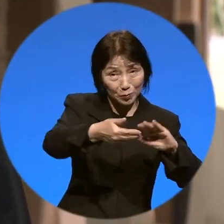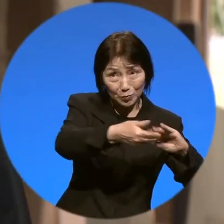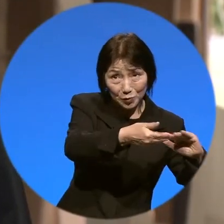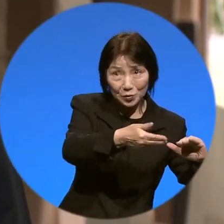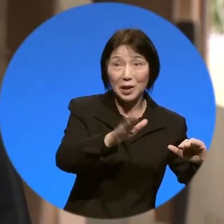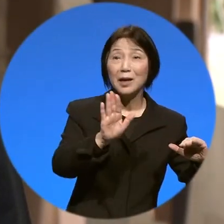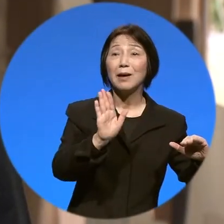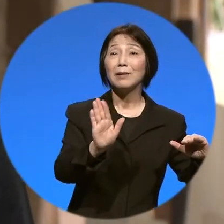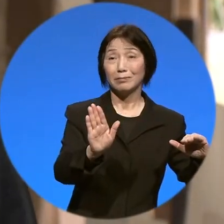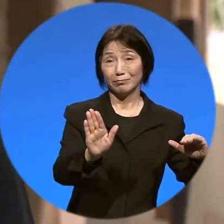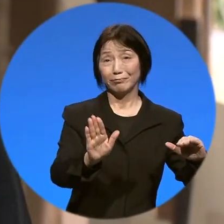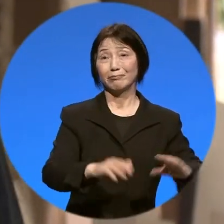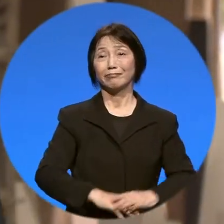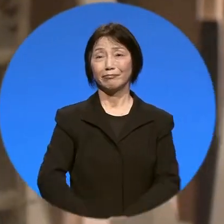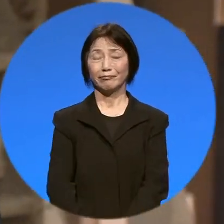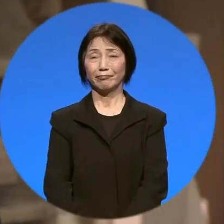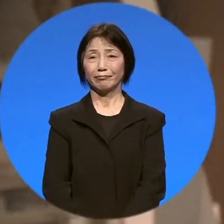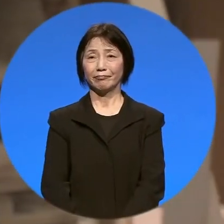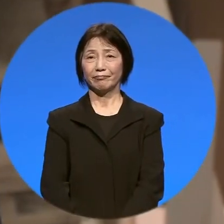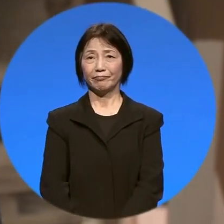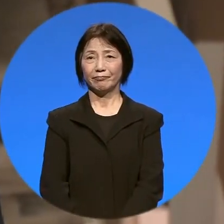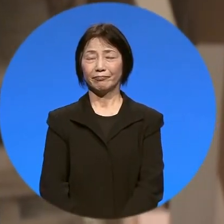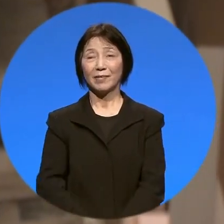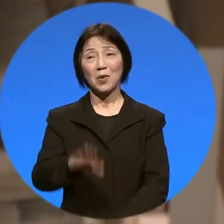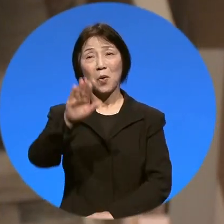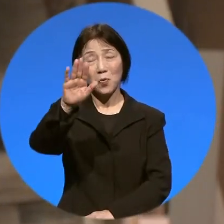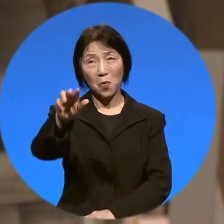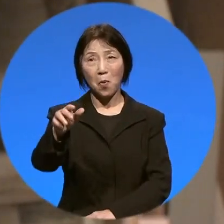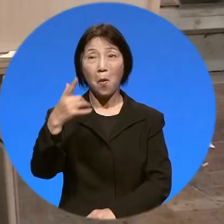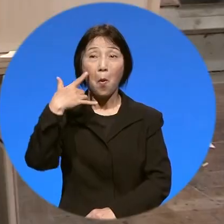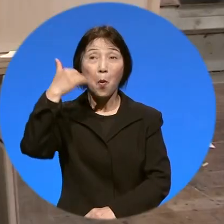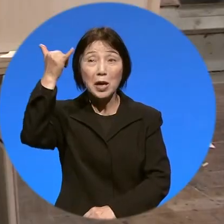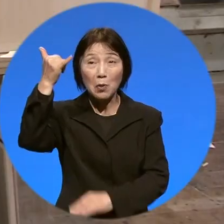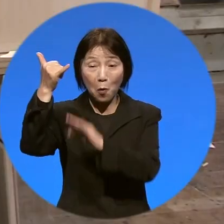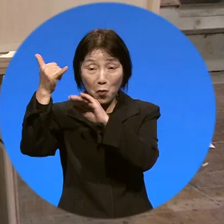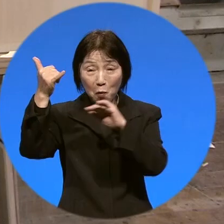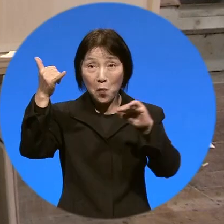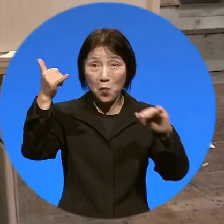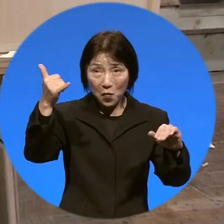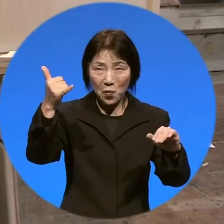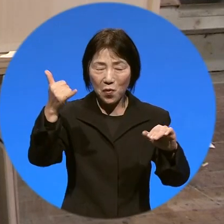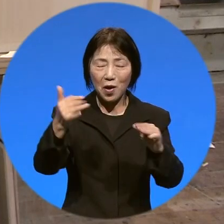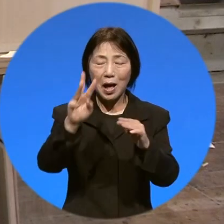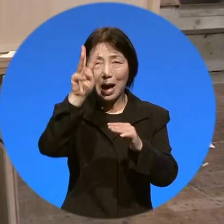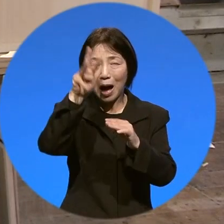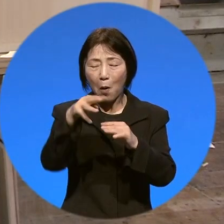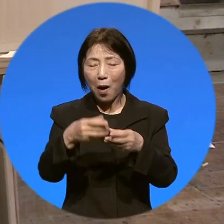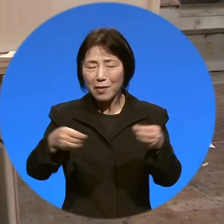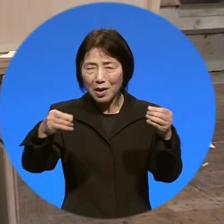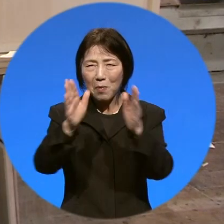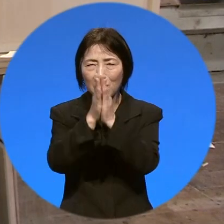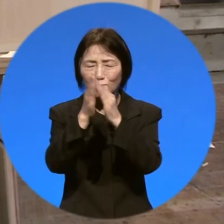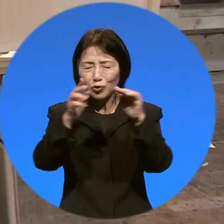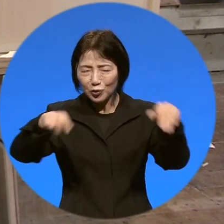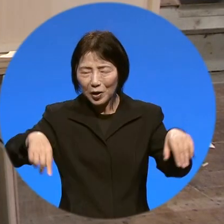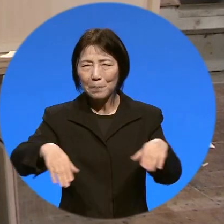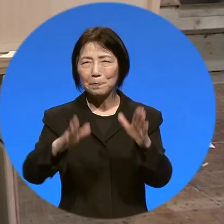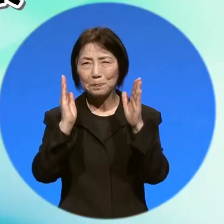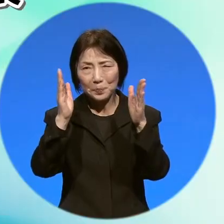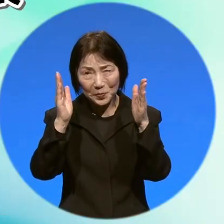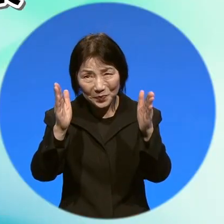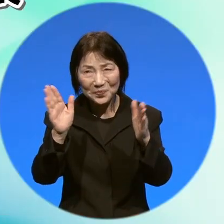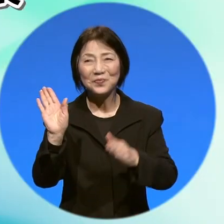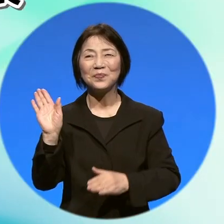やっていってるつもりです、はい、 今後も親子3代で川鍋仏壇作りに励みます。